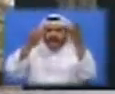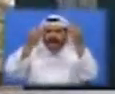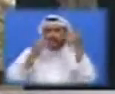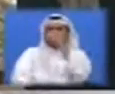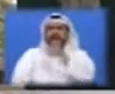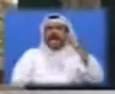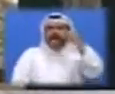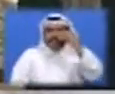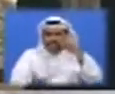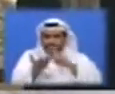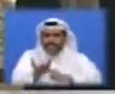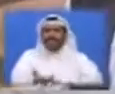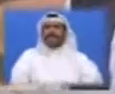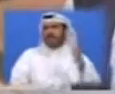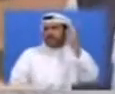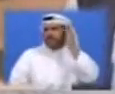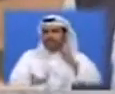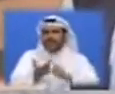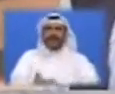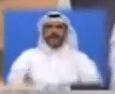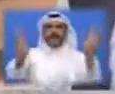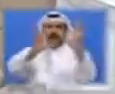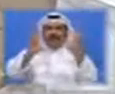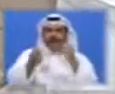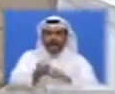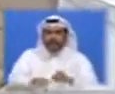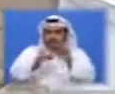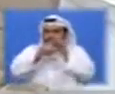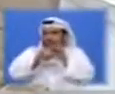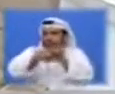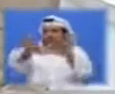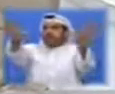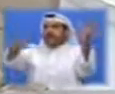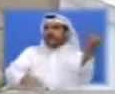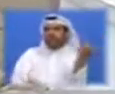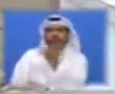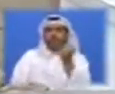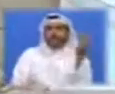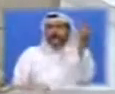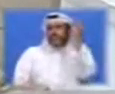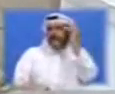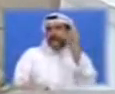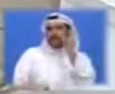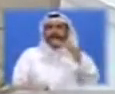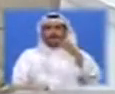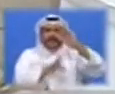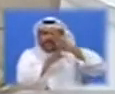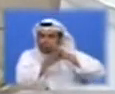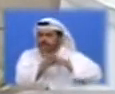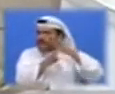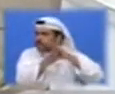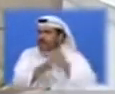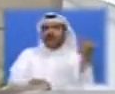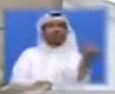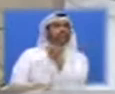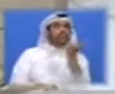في الكويت، والتي تعمل على نشر الوعي المجتمعي بقضايا بر الوالدين لدى كافة أفراد المجتمع